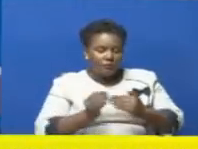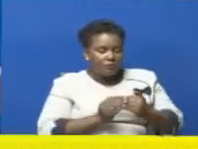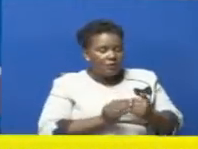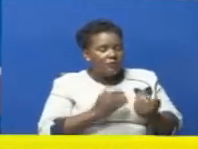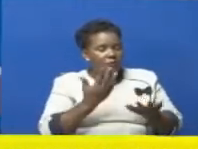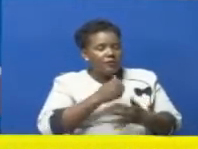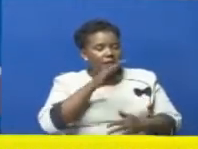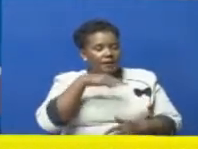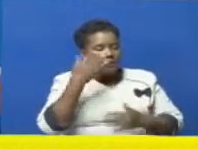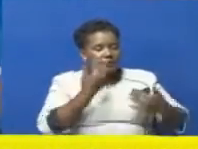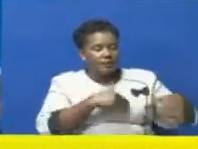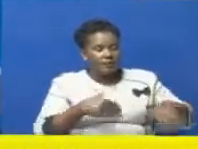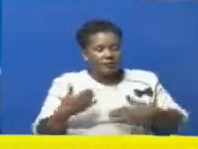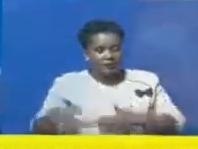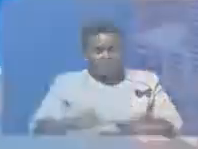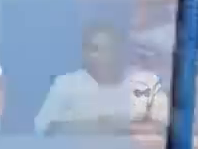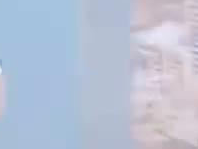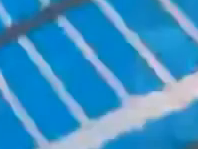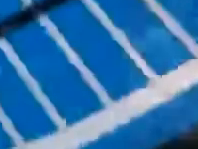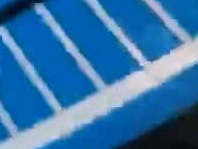jaramba.